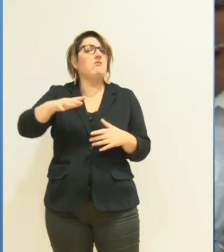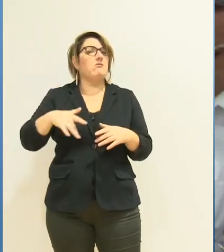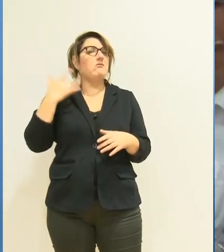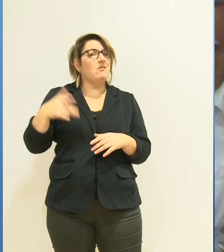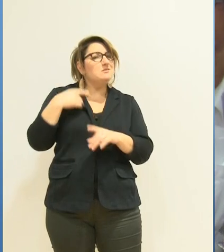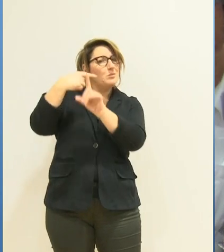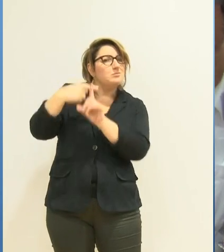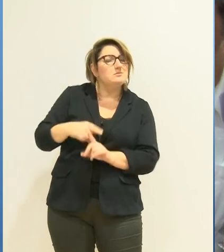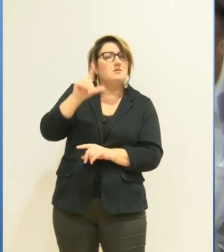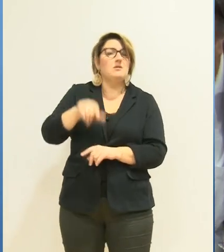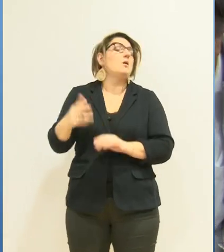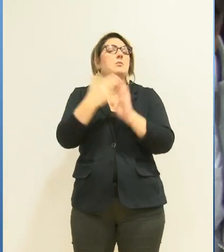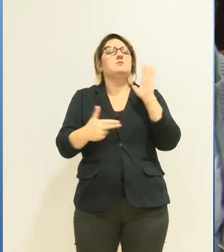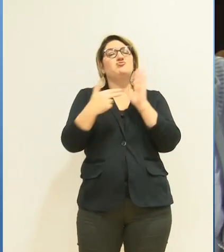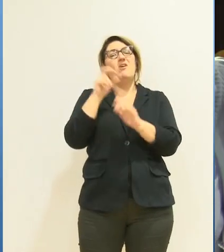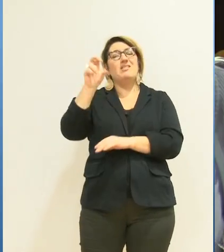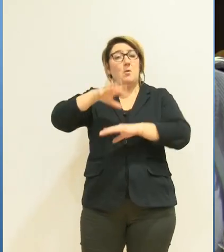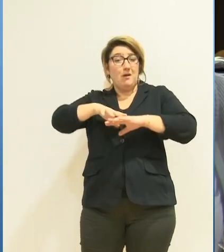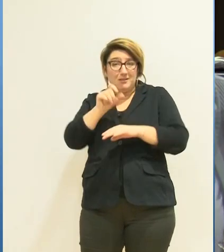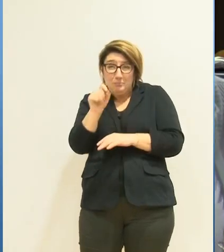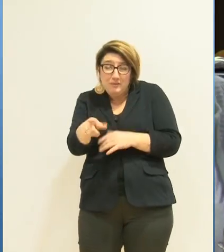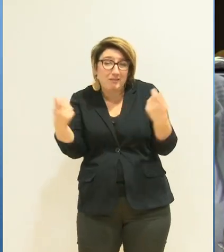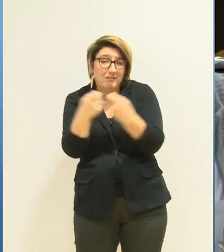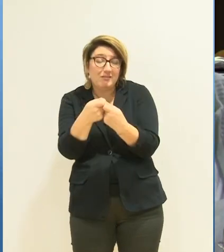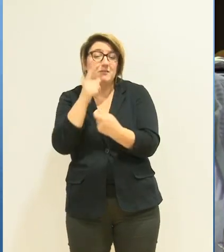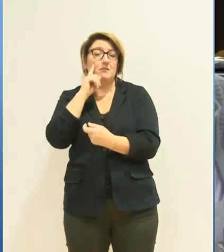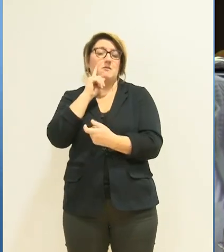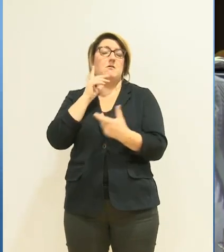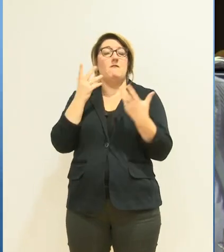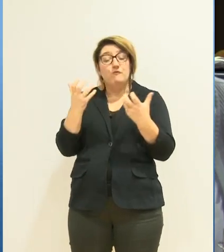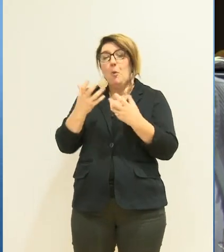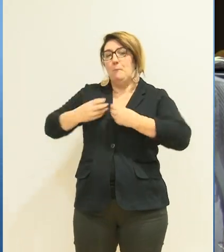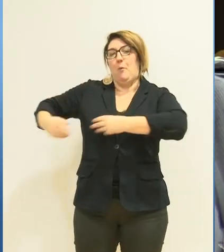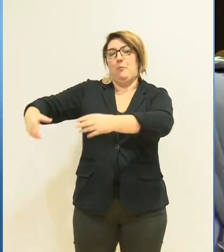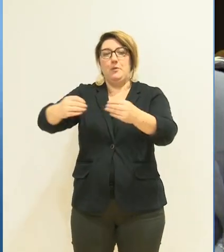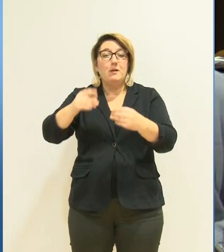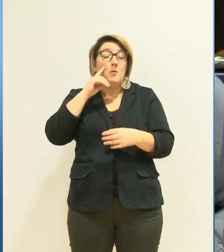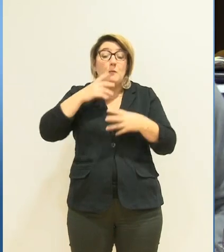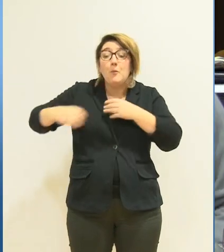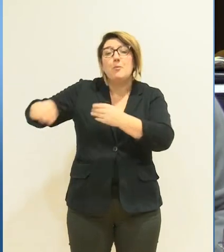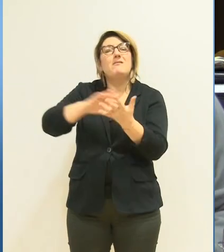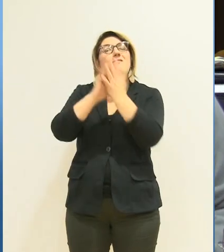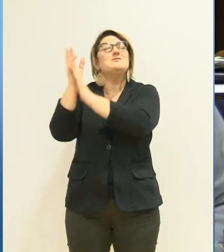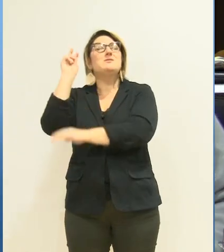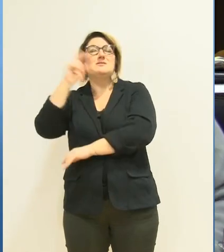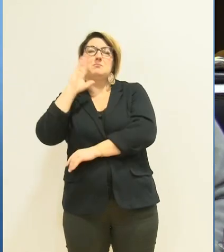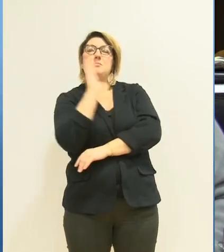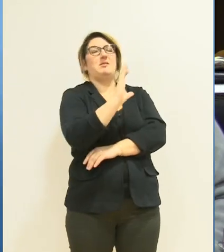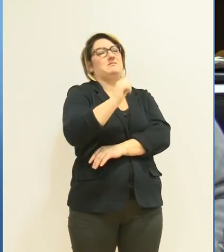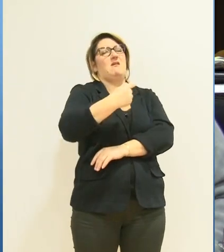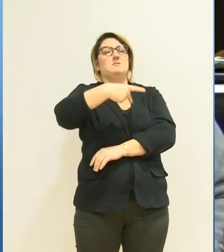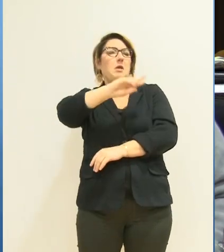à la charte éco quartier un éco quartier populaire populaire parce que la transition écologique n'est pas que la sphère des beaux quartiers et des csp +